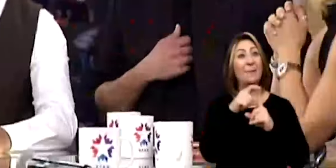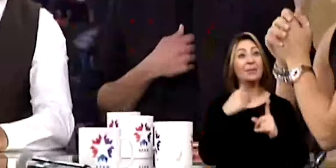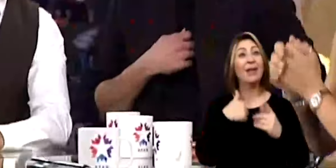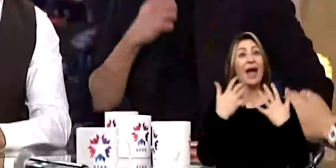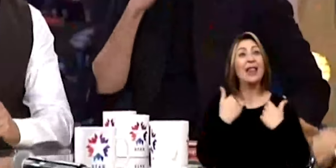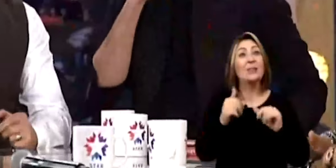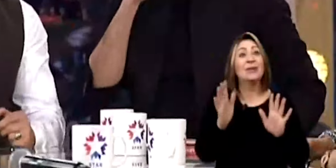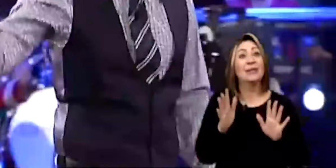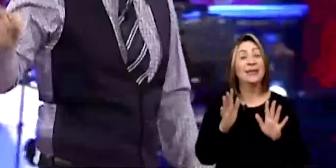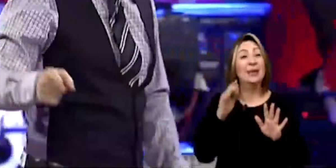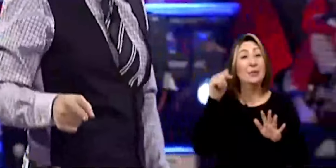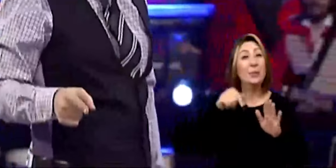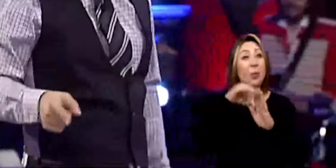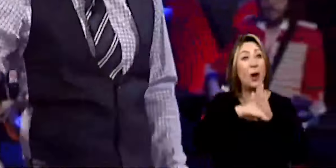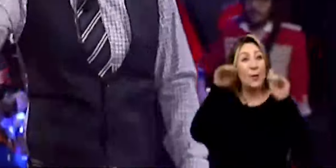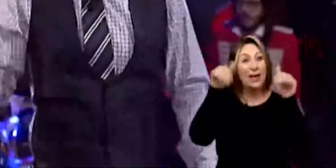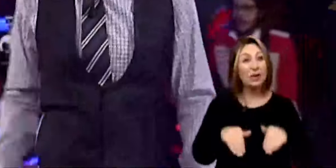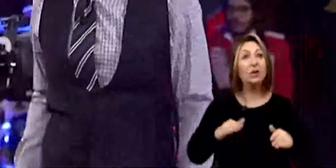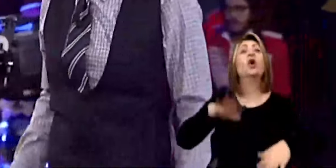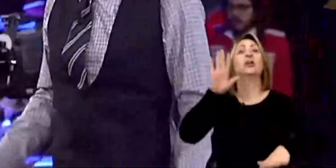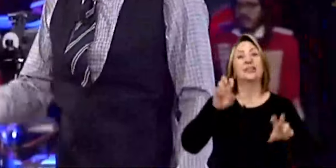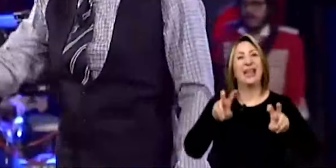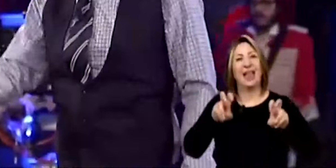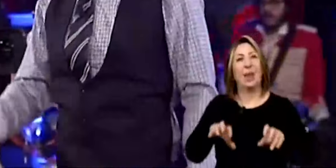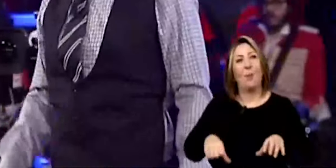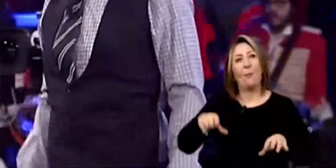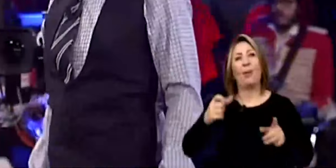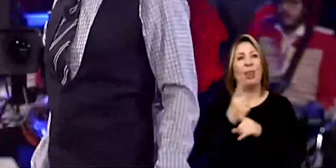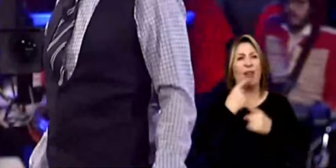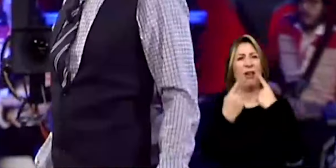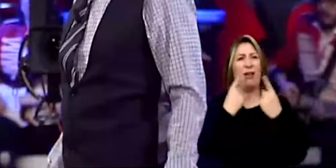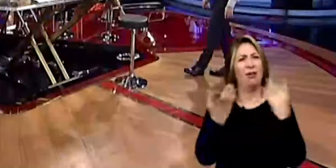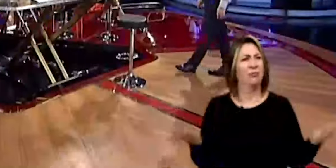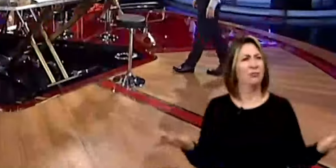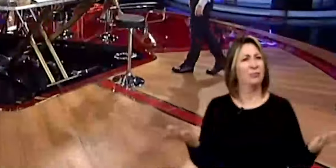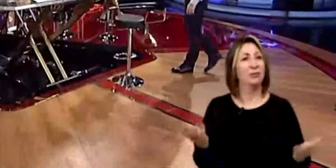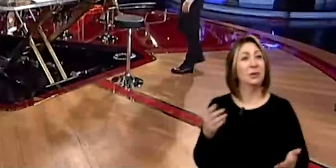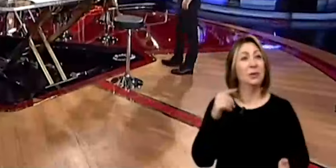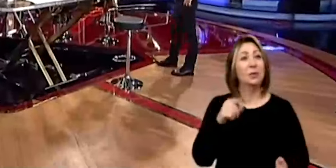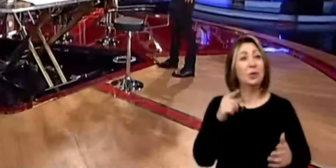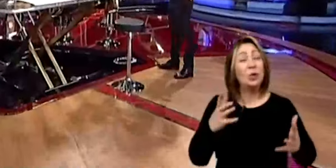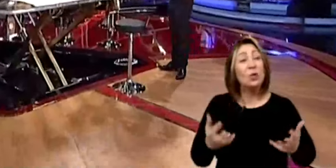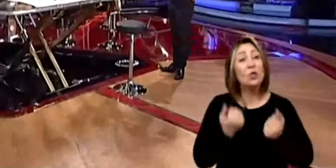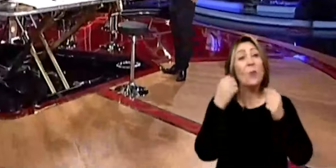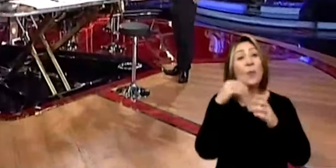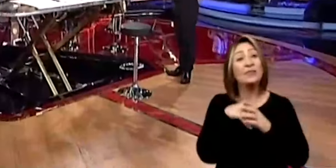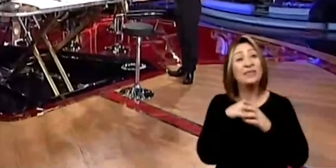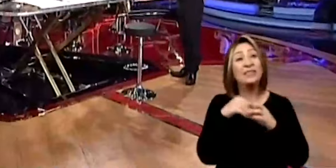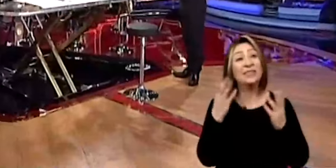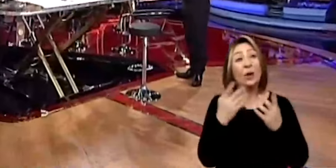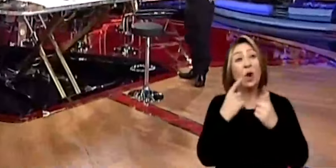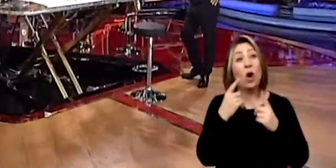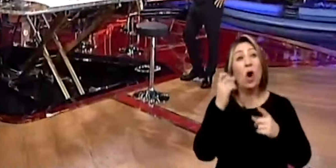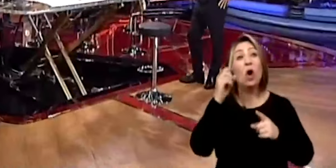Şu anda ama bu programa geliyorsunuz yok sandalye. Şu an bu... Bu durumdan kurtulmak için şey konuşmak